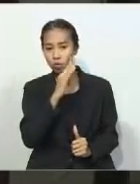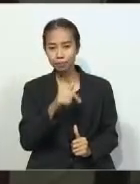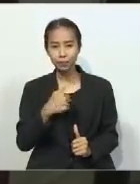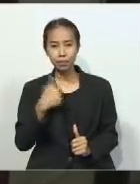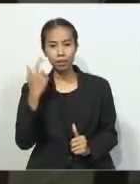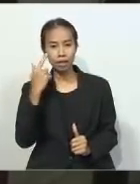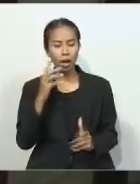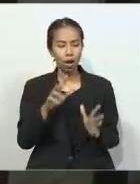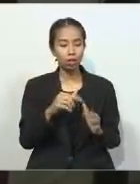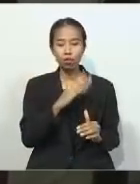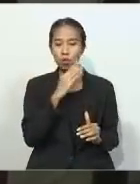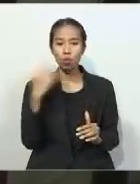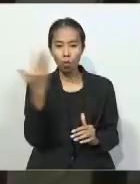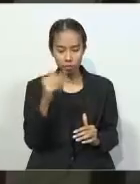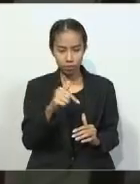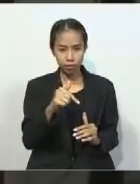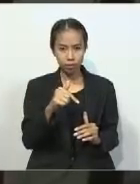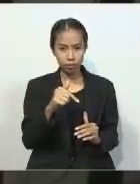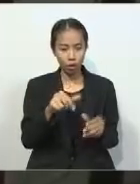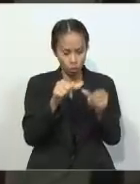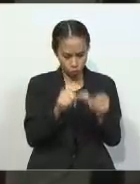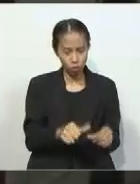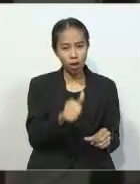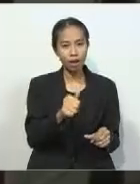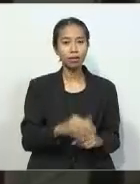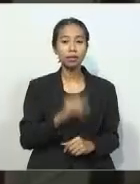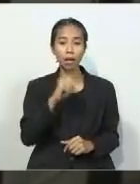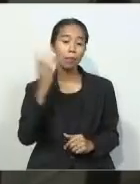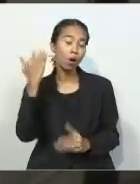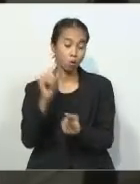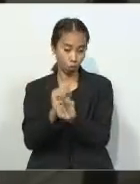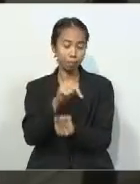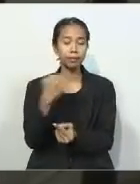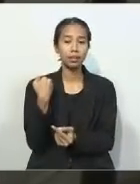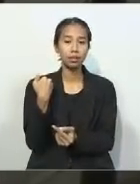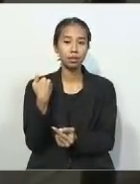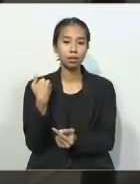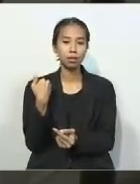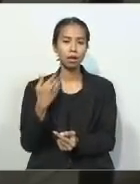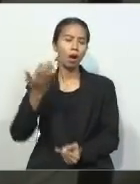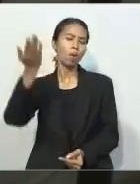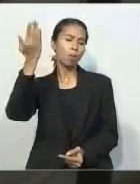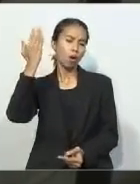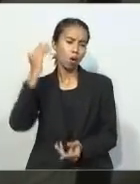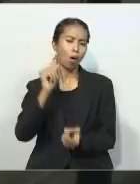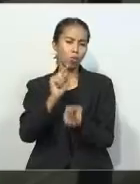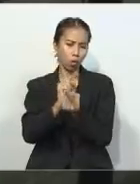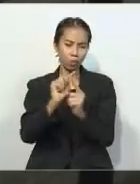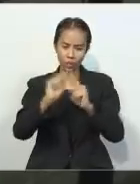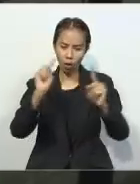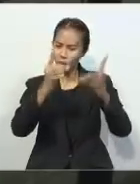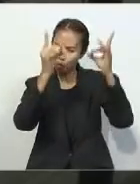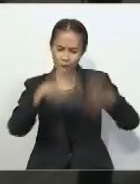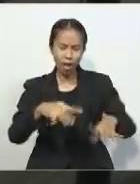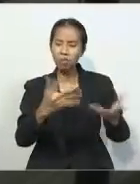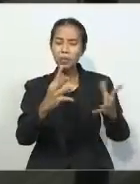ราอยู่กันได ้เคยเจอแบบนี้ไหมคร ับ มันเคยเจอมาแต่ว่ามันไม่รุนแรง